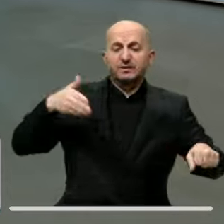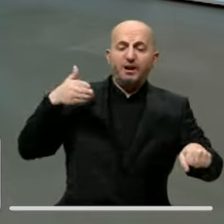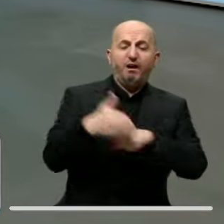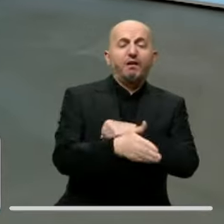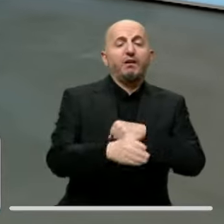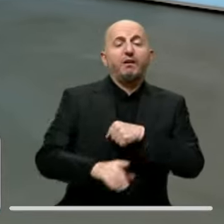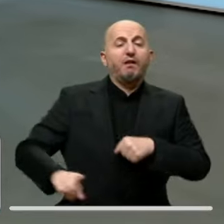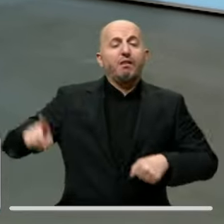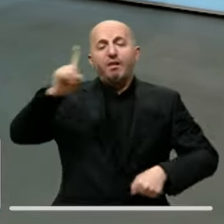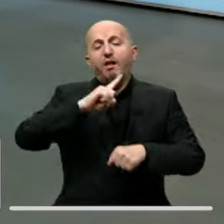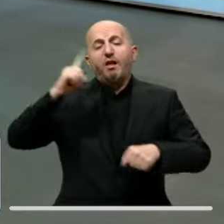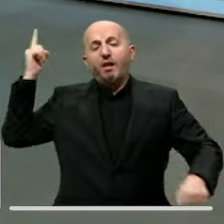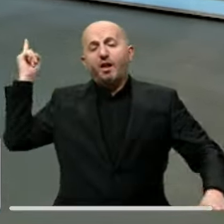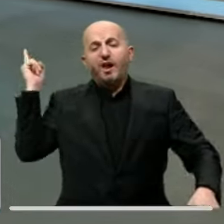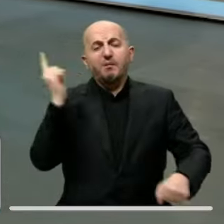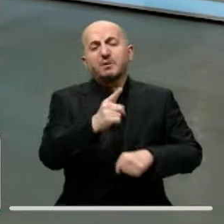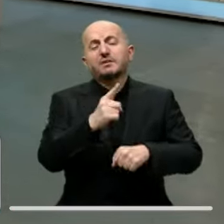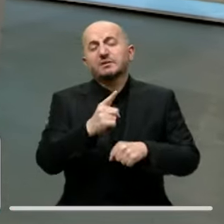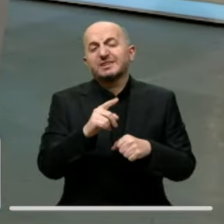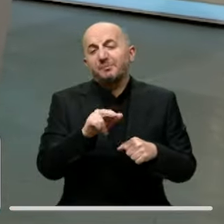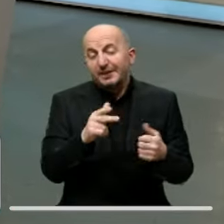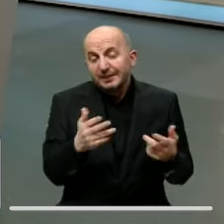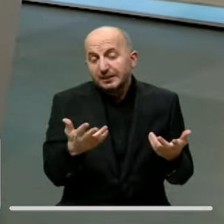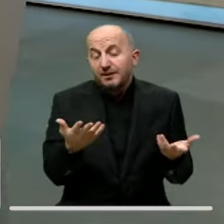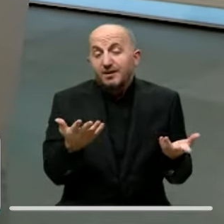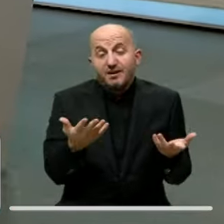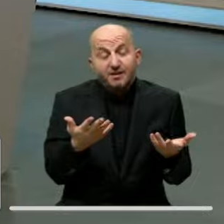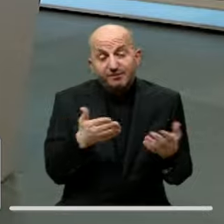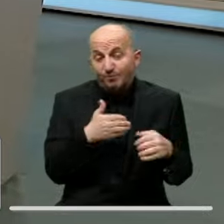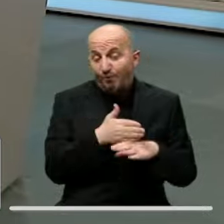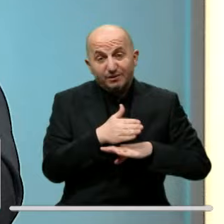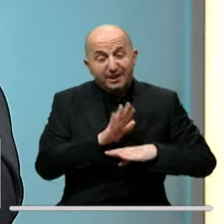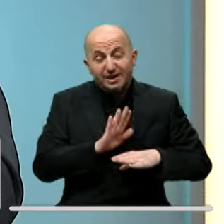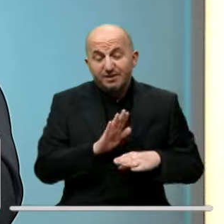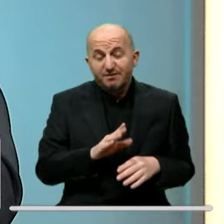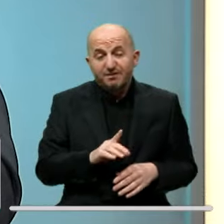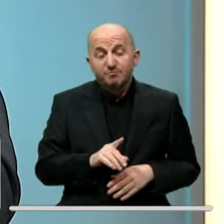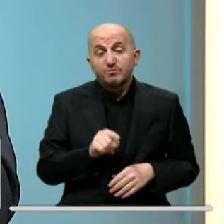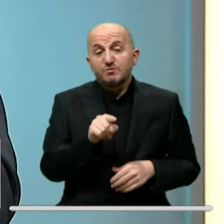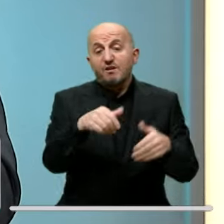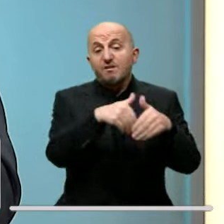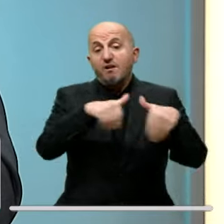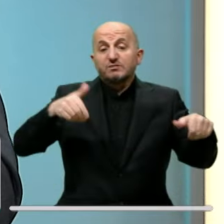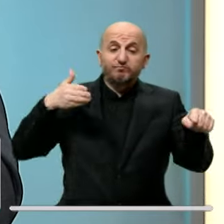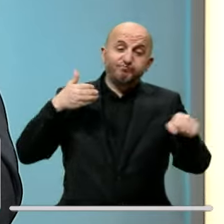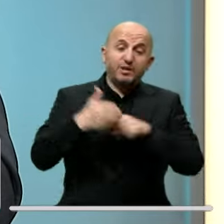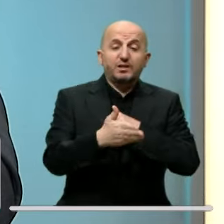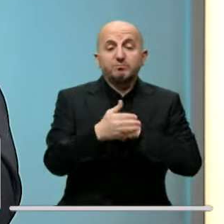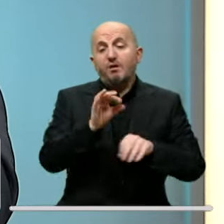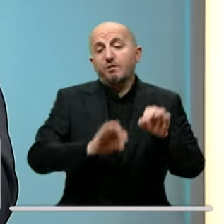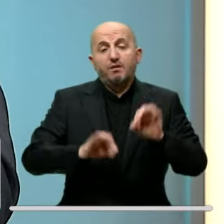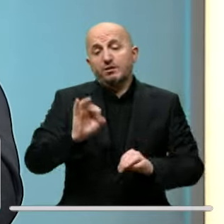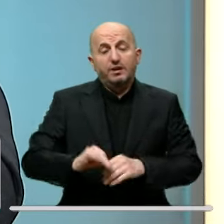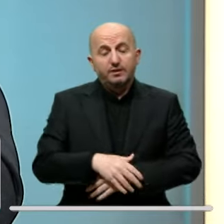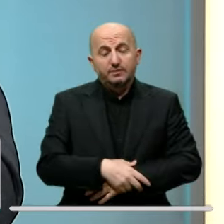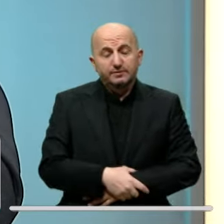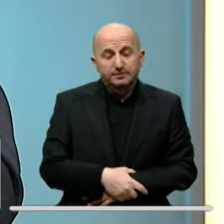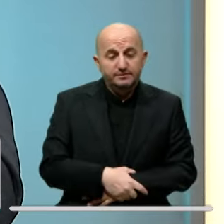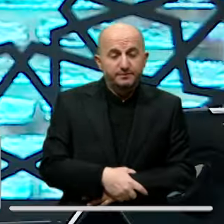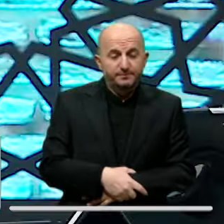emir yağdırmak tabir caizse, bunlar doğru değildir. Bunlar haddi aşmak olarak değerlendirilir. Eyvallah hocam.